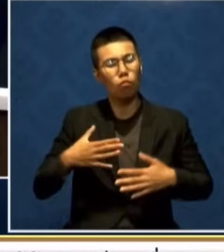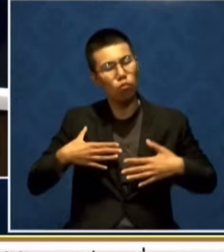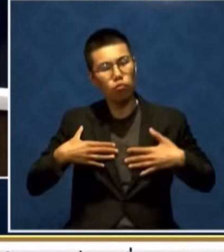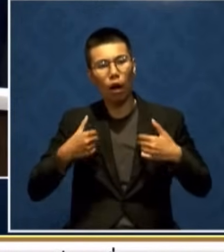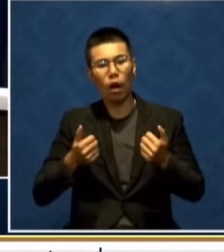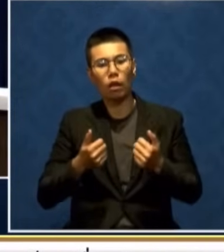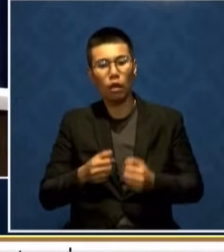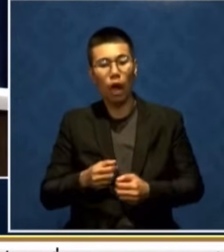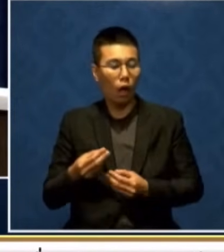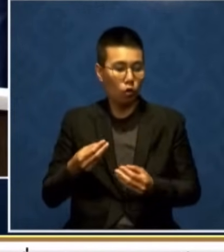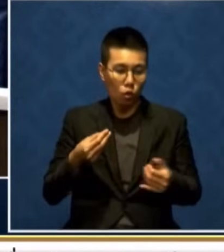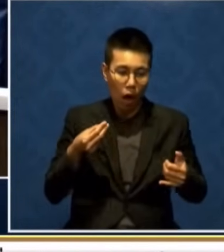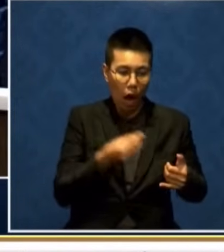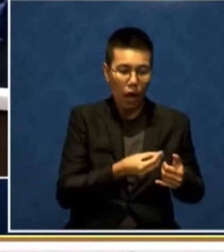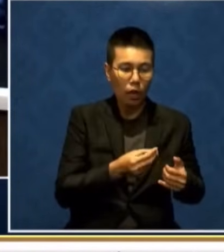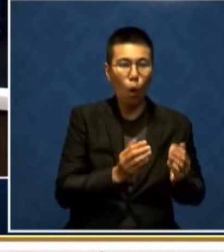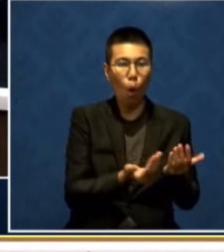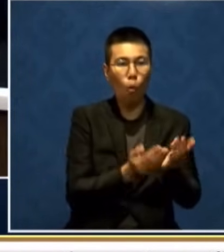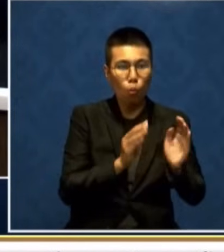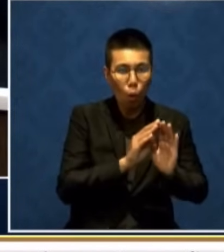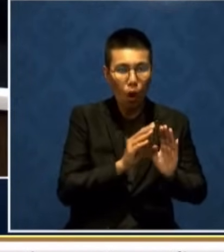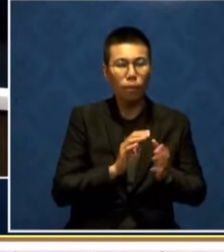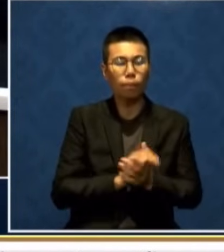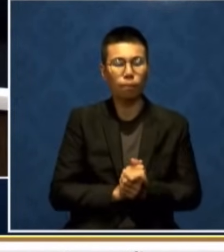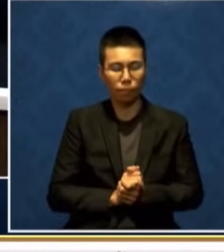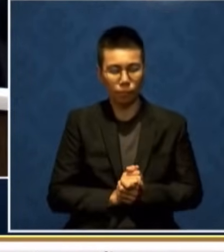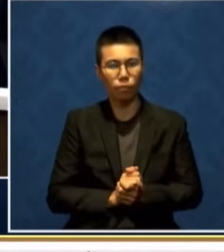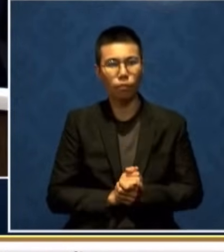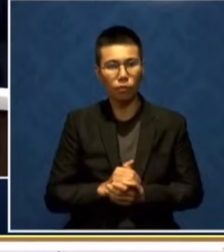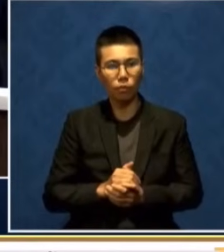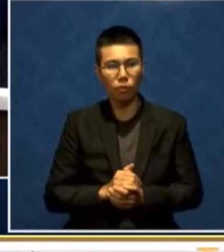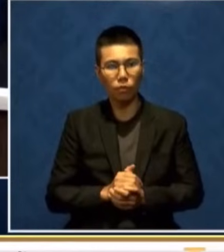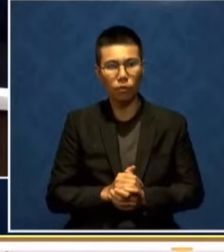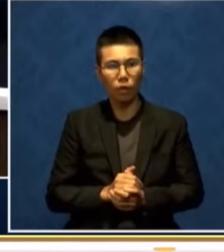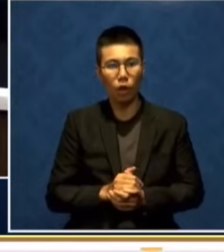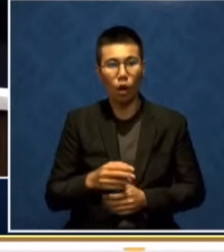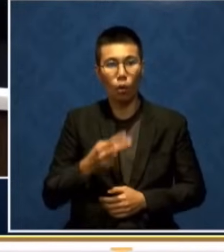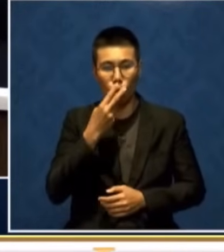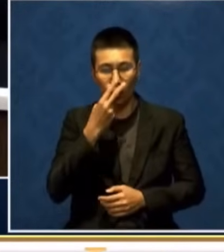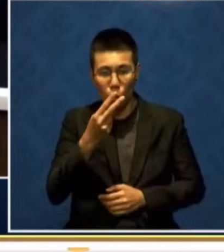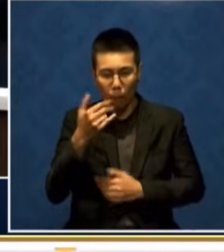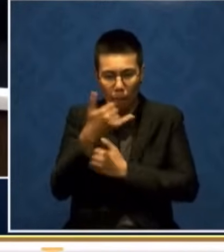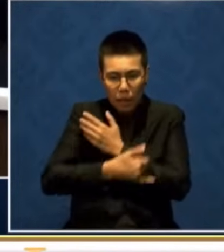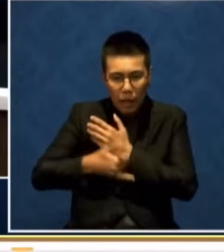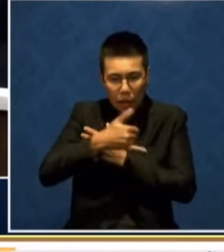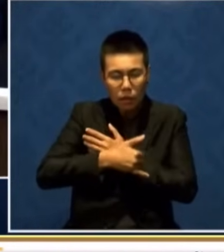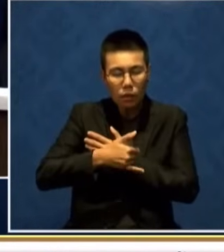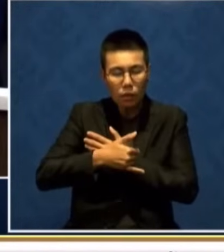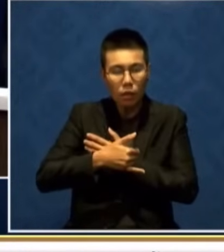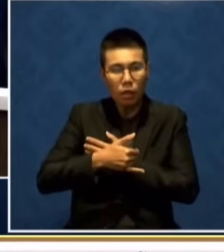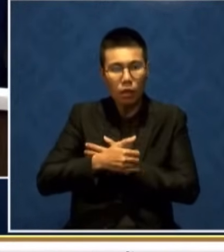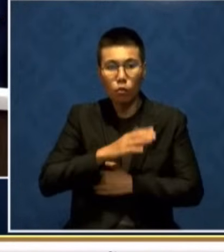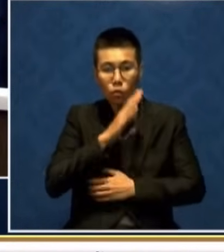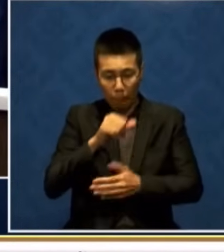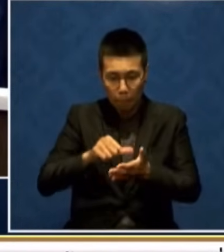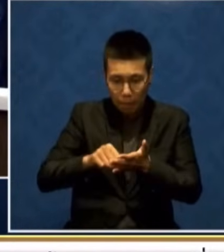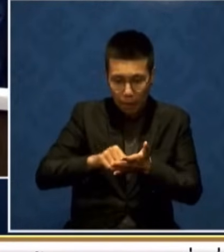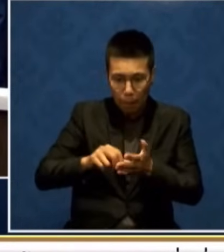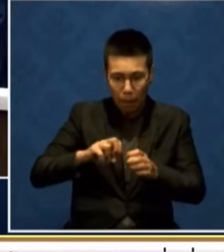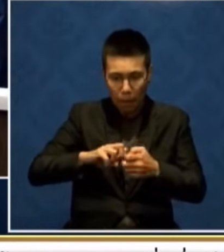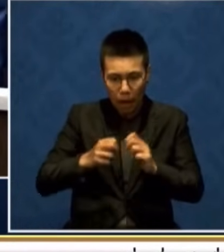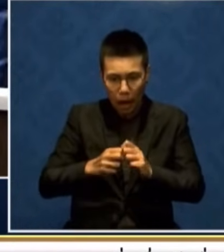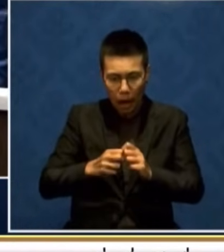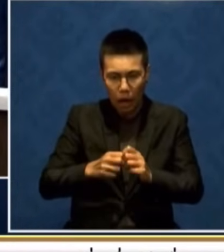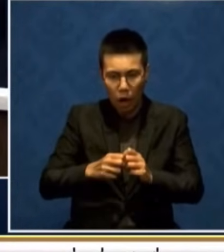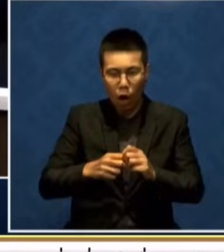ครอบครัวจากการศึกษาในต่างประเทศหากเราต้องการแก้ปัญหาเรื่องการ